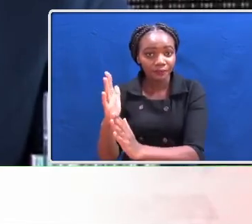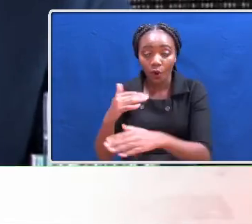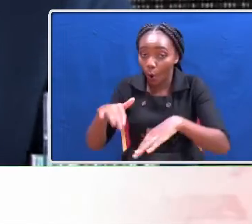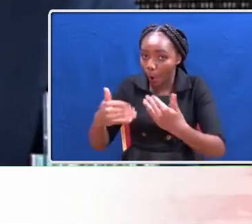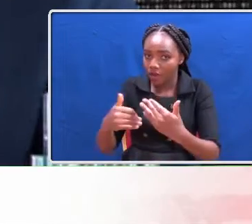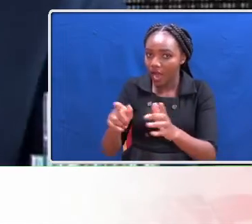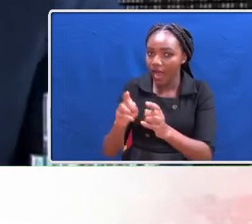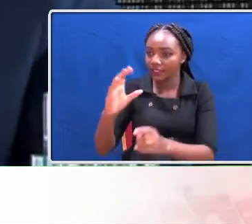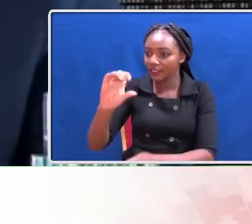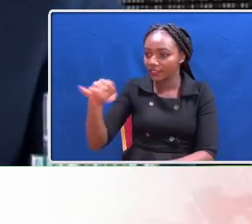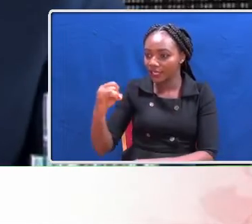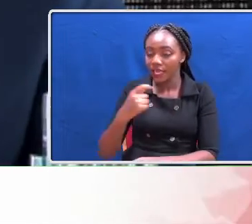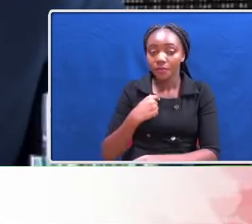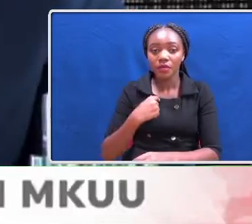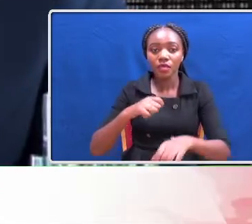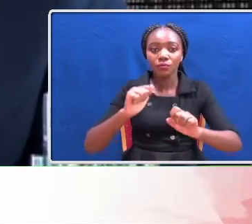justice. I would approach